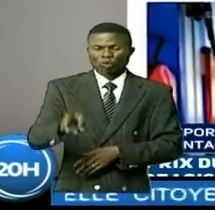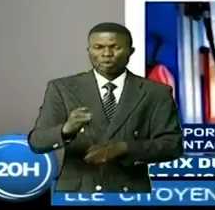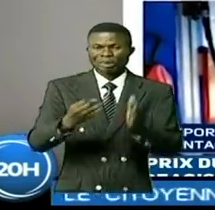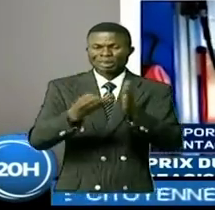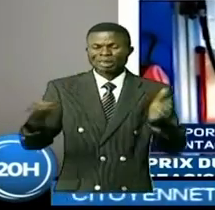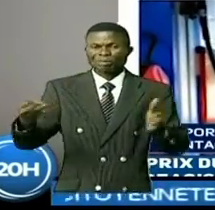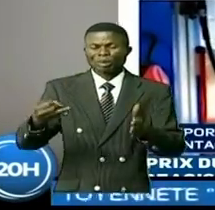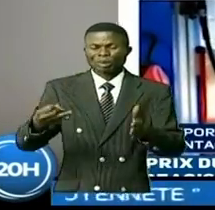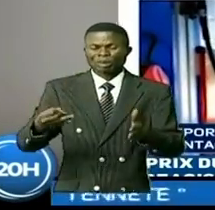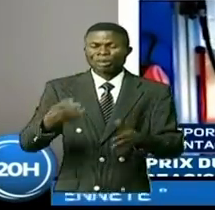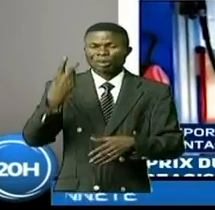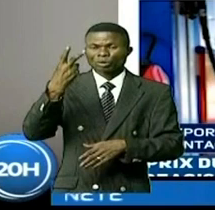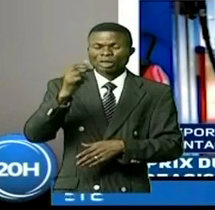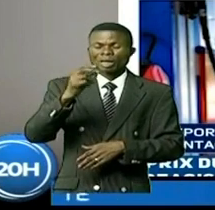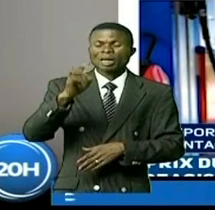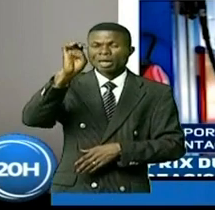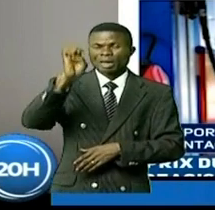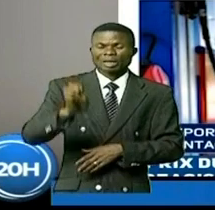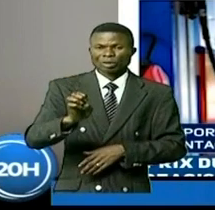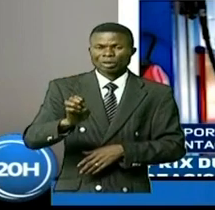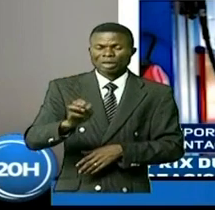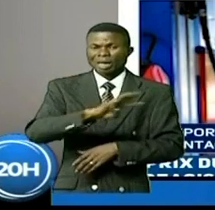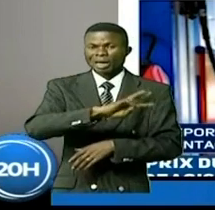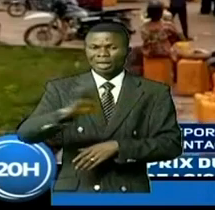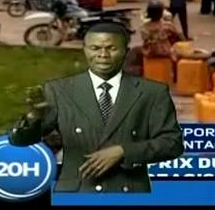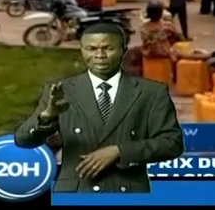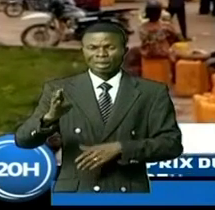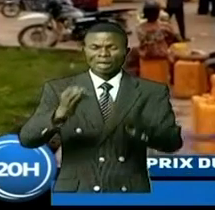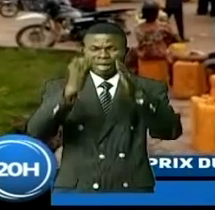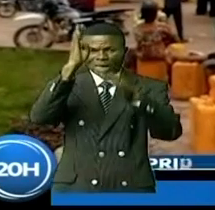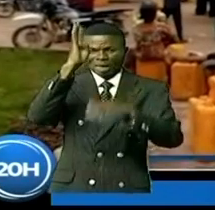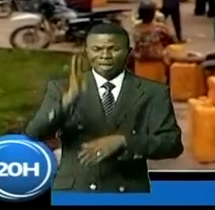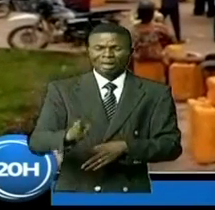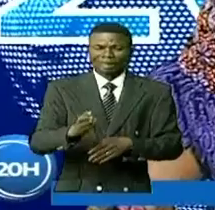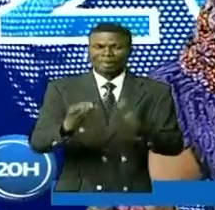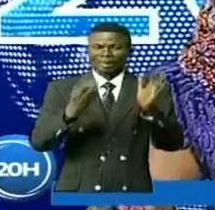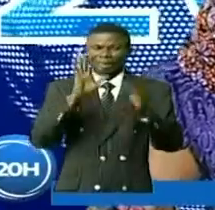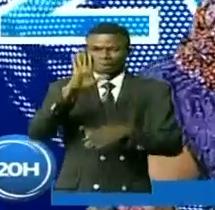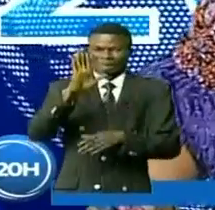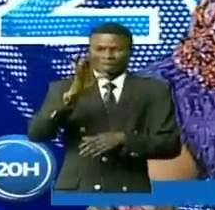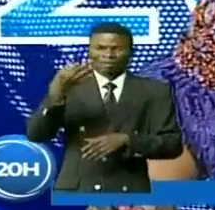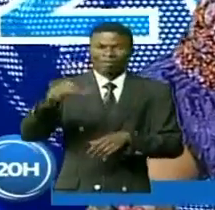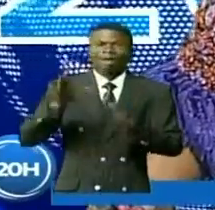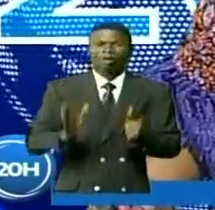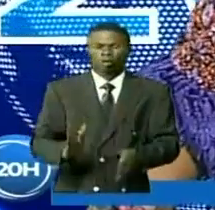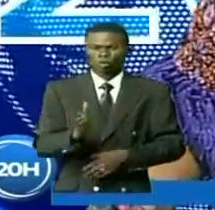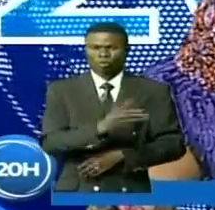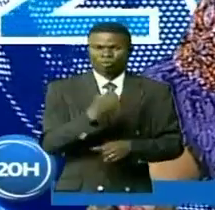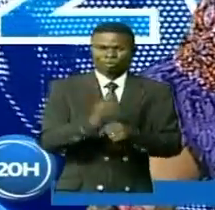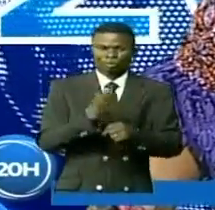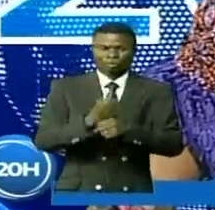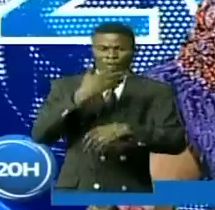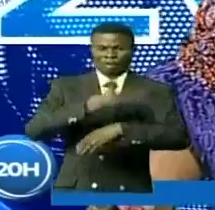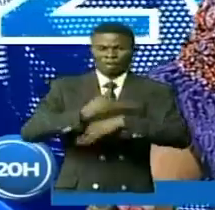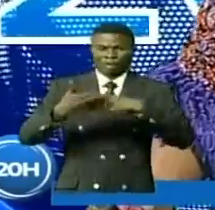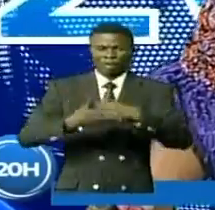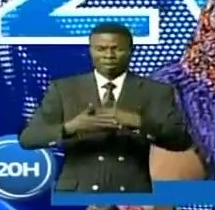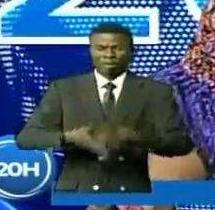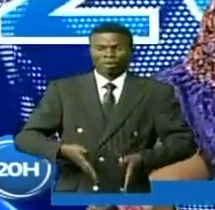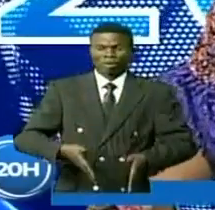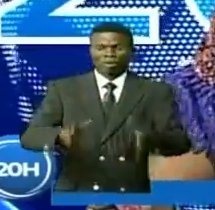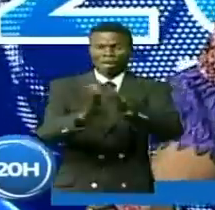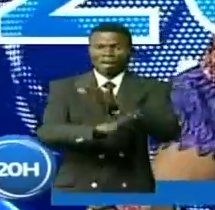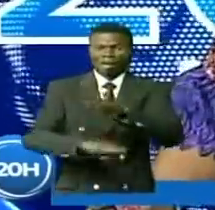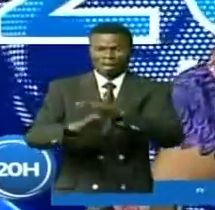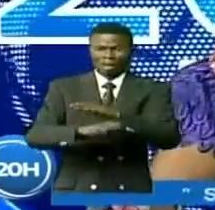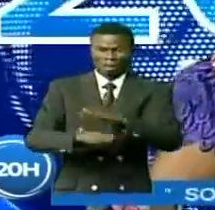congolais, 2,20 euros, soit 4 416 francs congolais. Les travaux de construction des infrastructures de base au